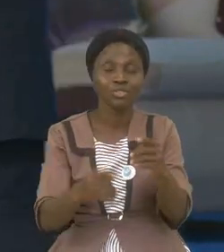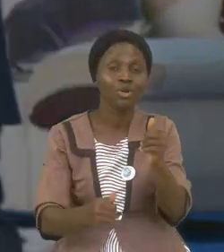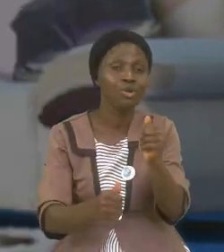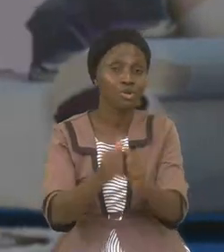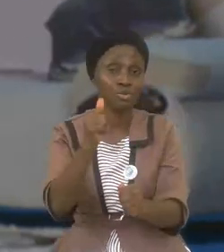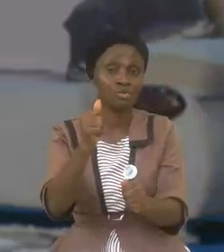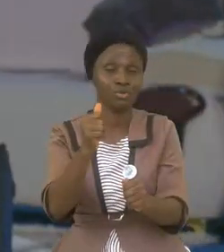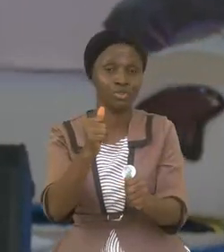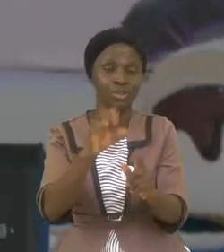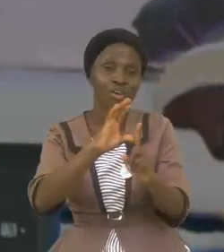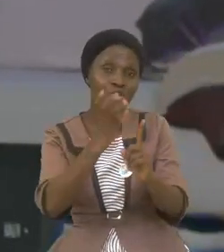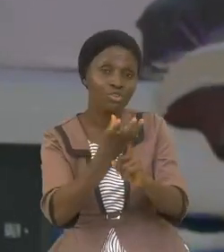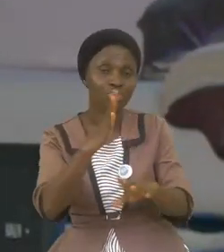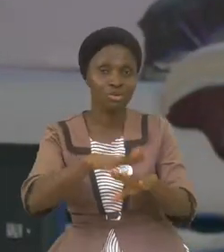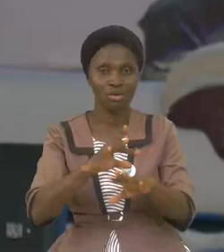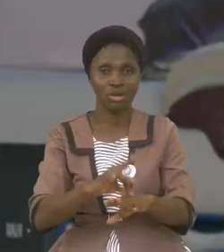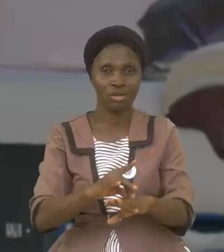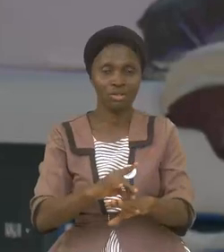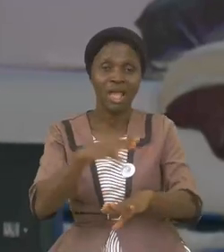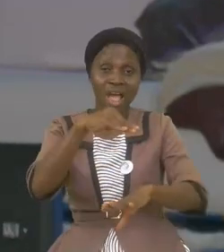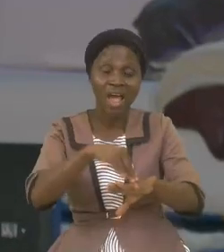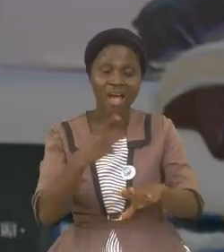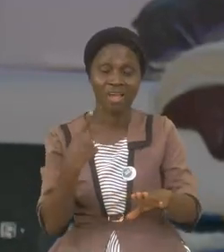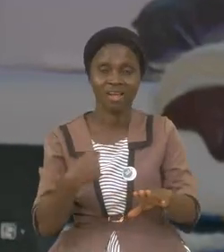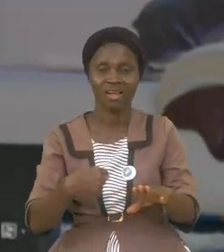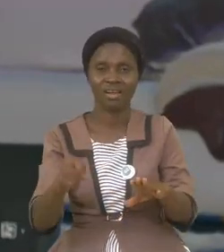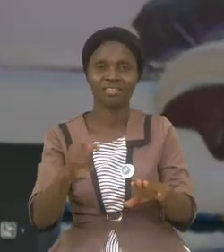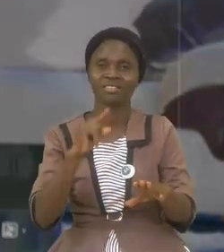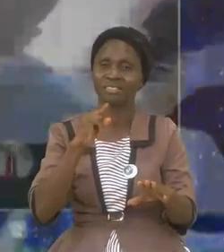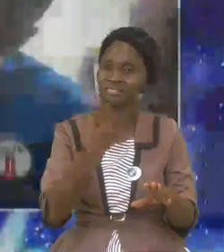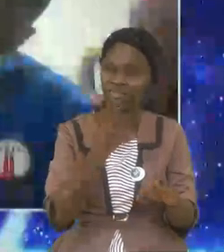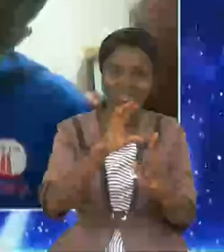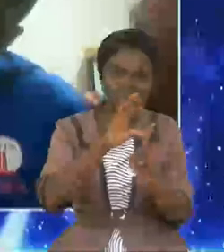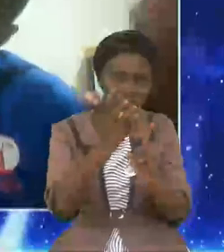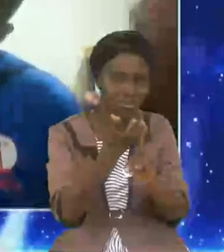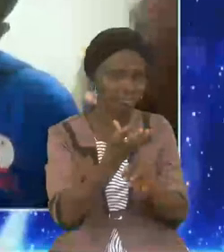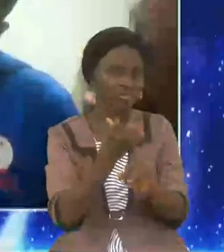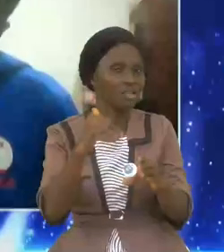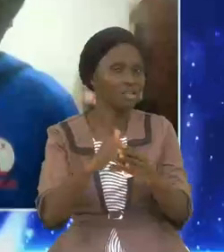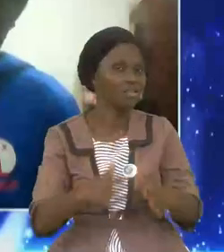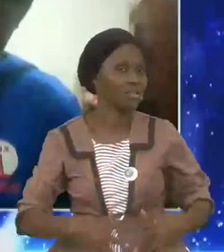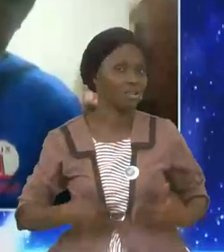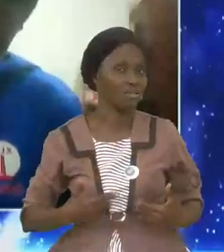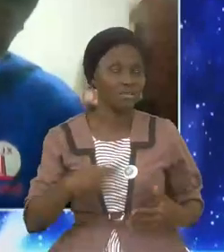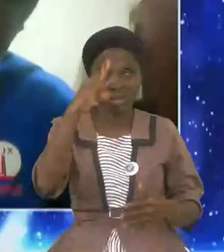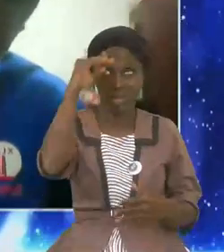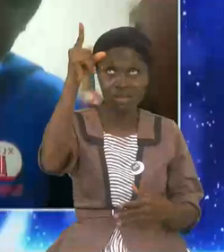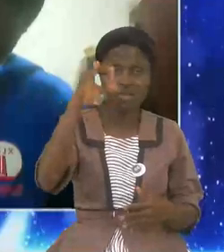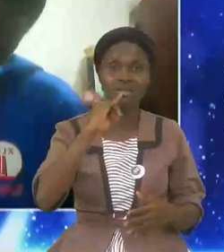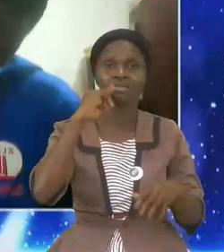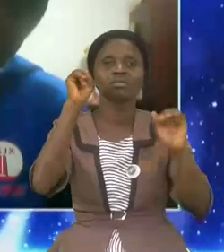sauver parfaitement jusqu'à la fin de la terre, qui peut parfaitement sauver des conditions de la terre, qui peut